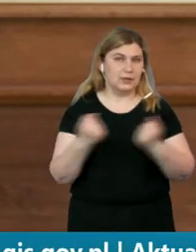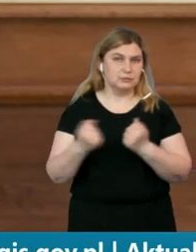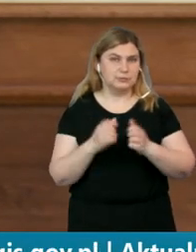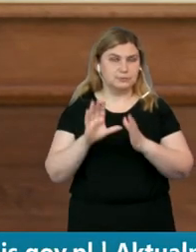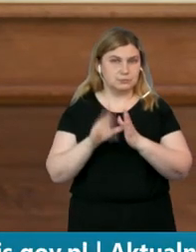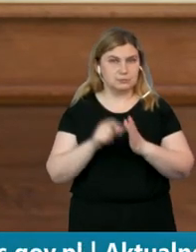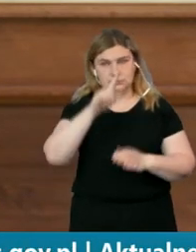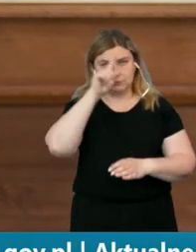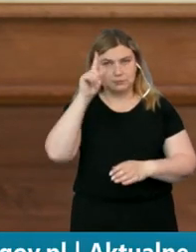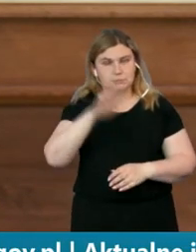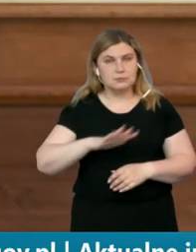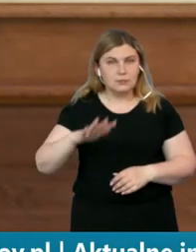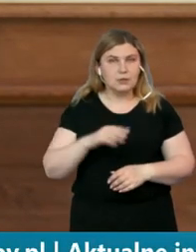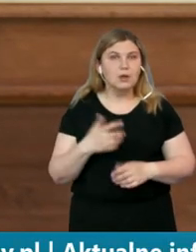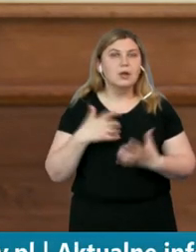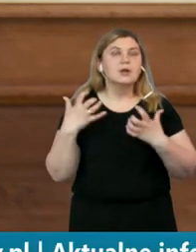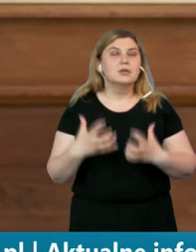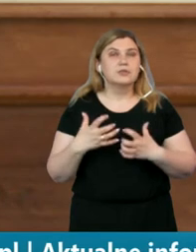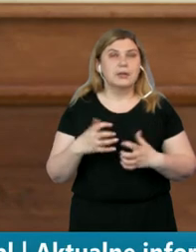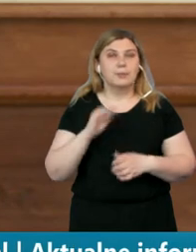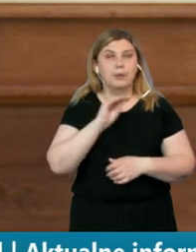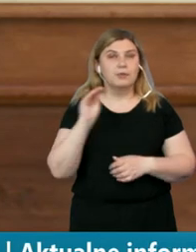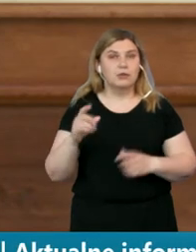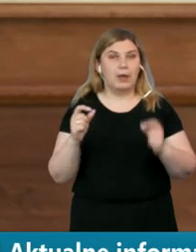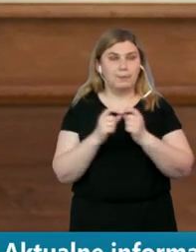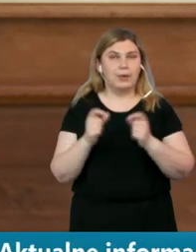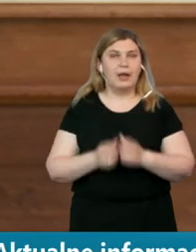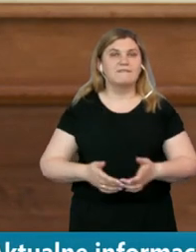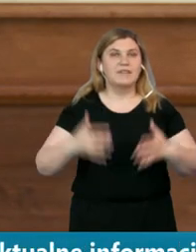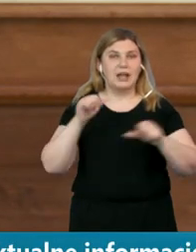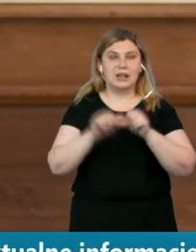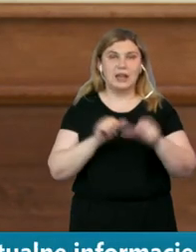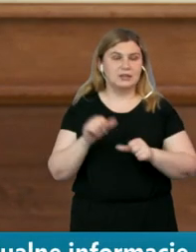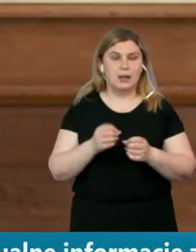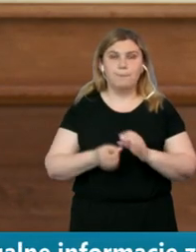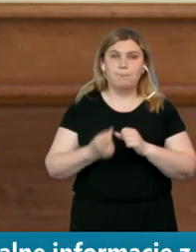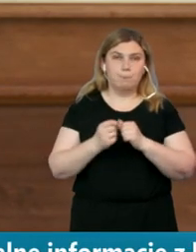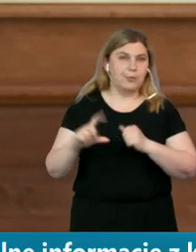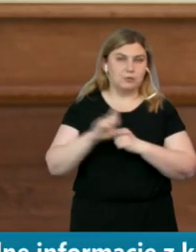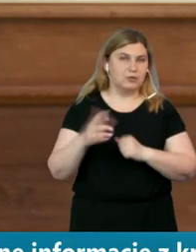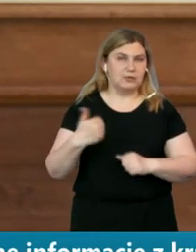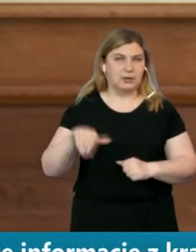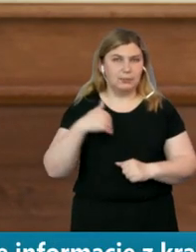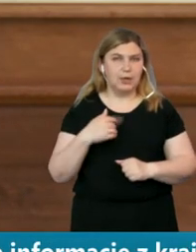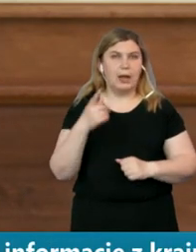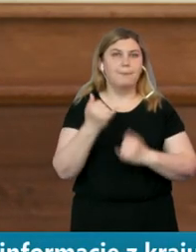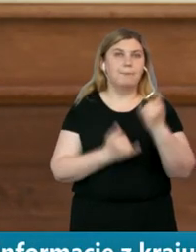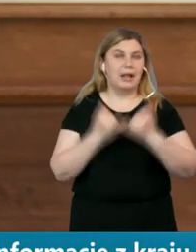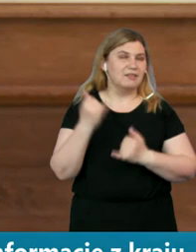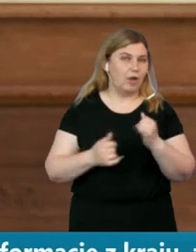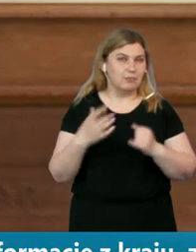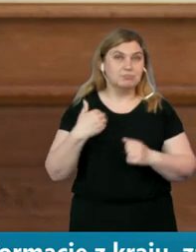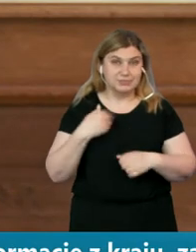transportu publicznego. Chcę przypomnieć też, że bilety od wielu lat nie drożały, mimo wzrostu cen paliwa, mimo